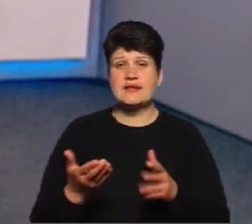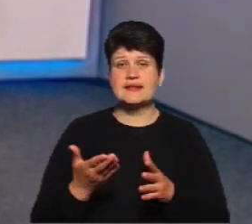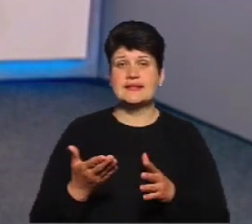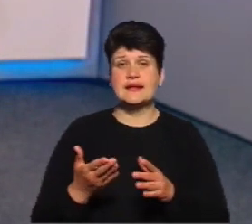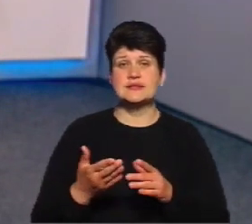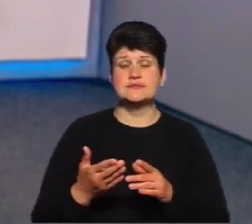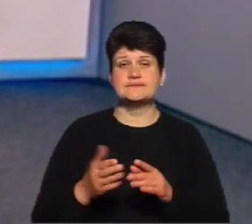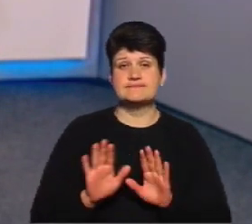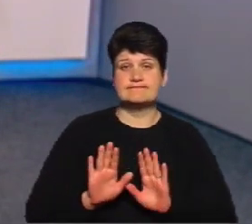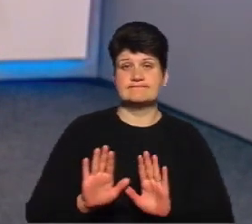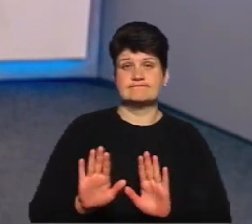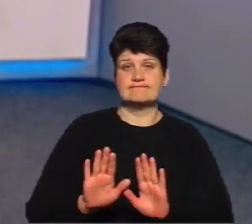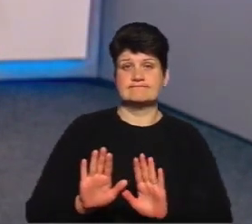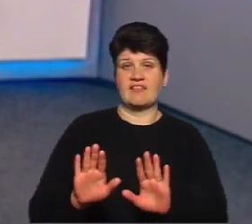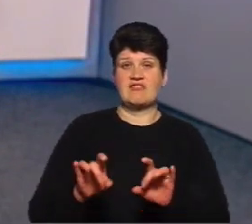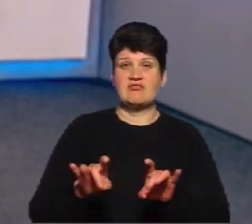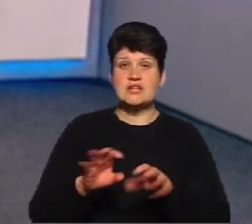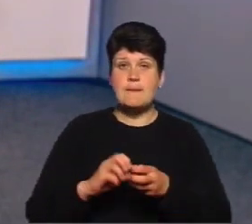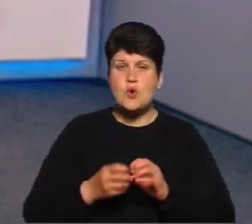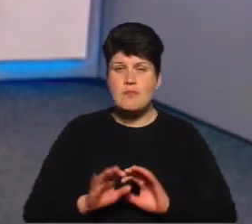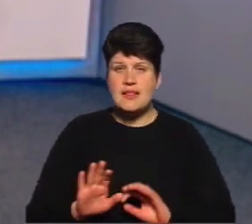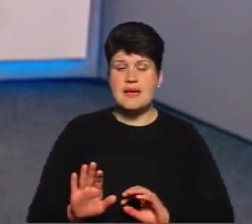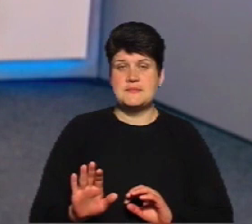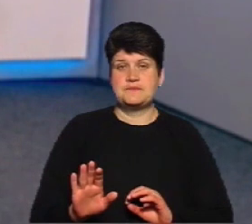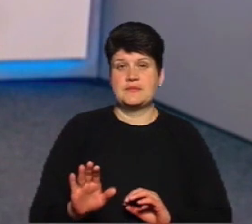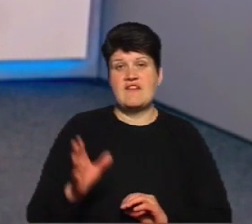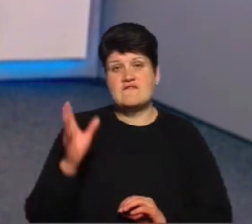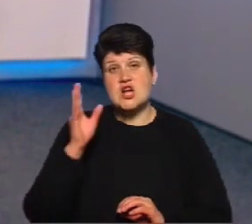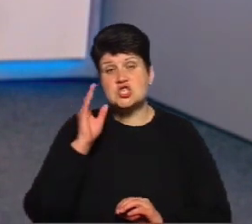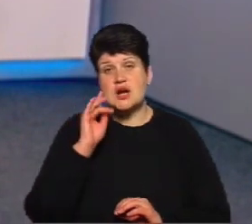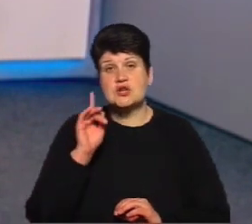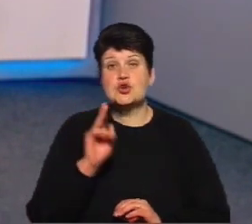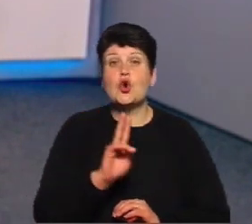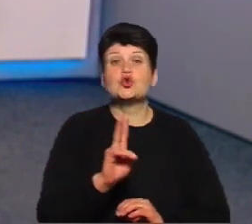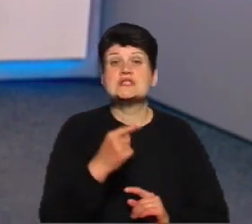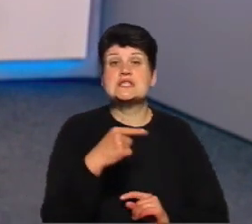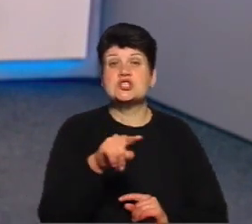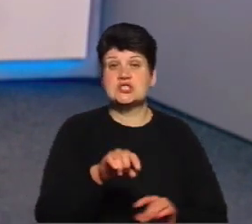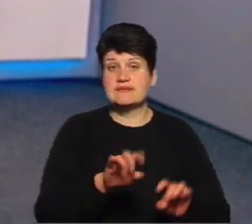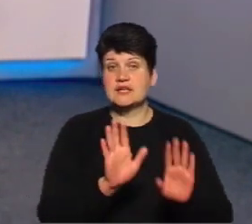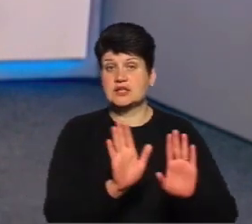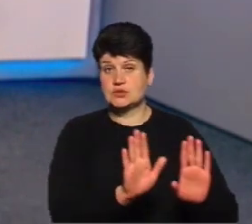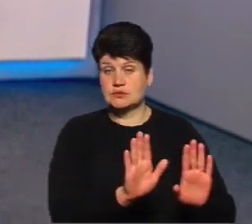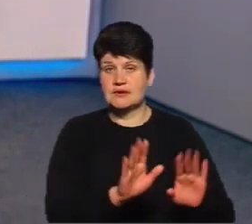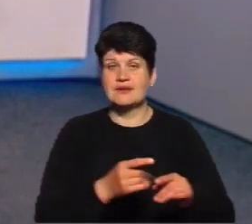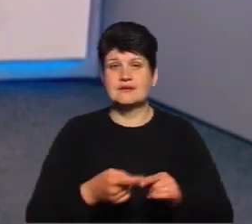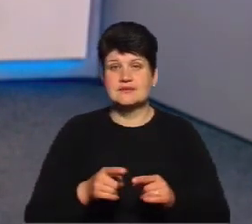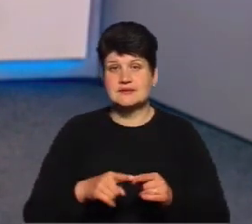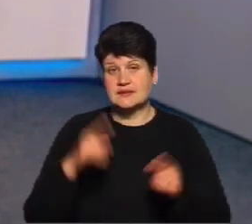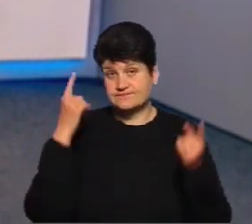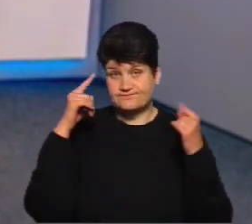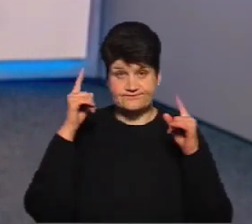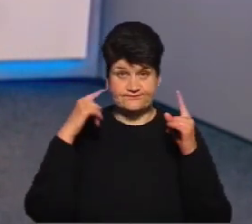від вирішення цієї проблеми, чи вважає, що це хтось має вирішити, це ефемерно якось так держава, а